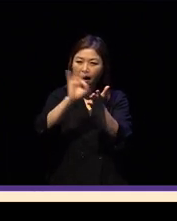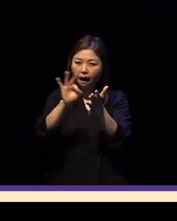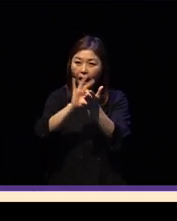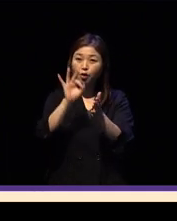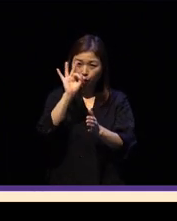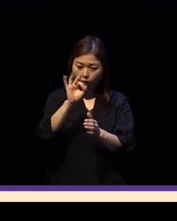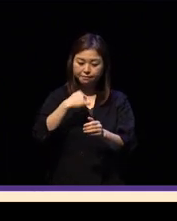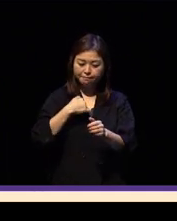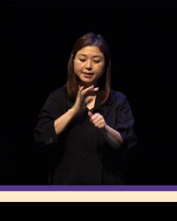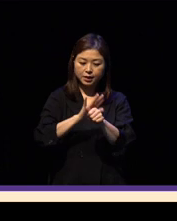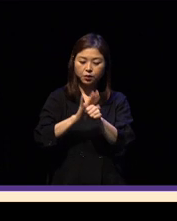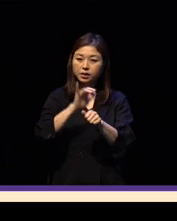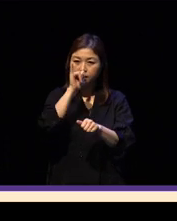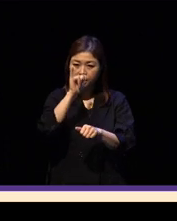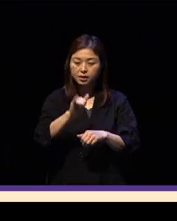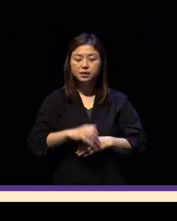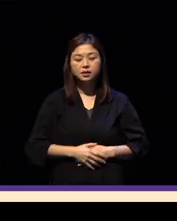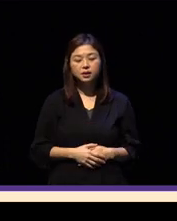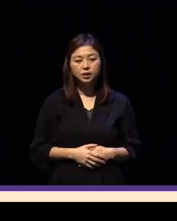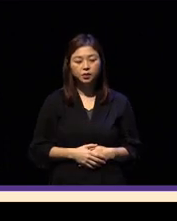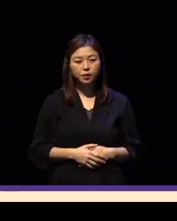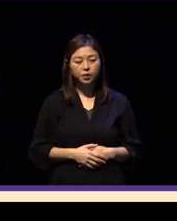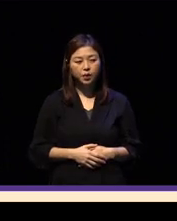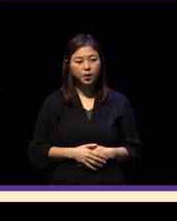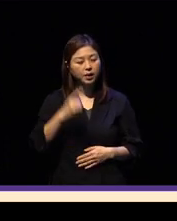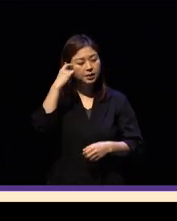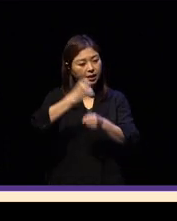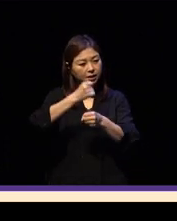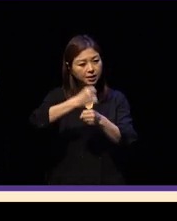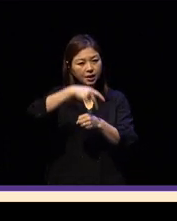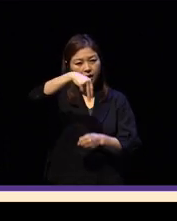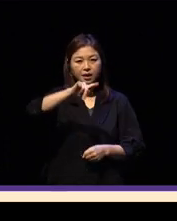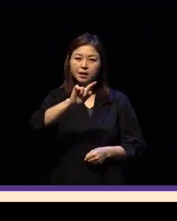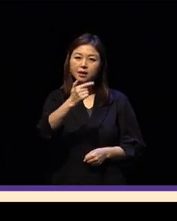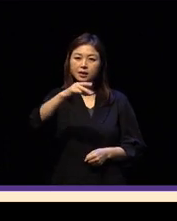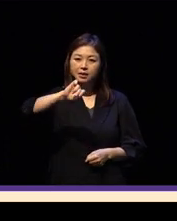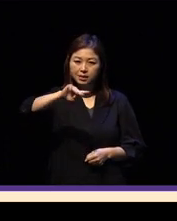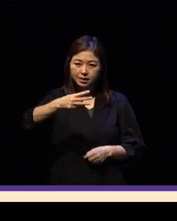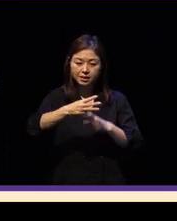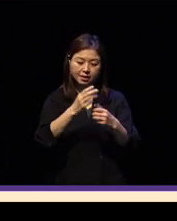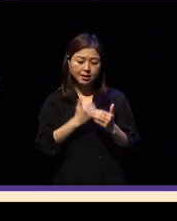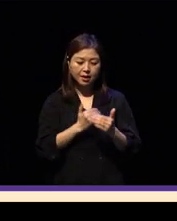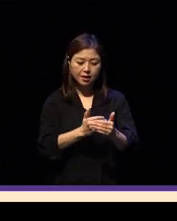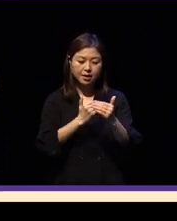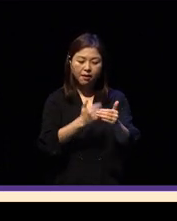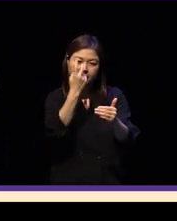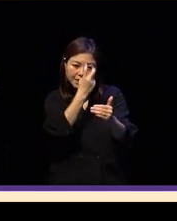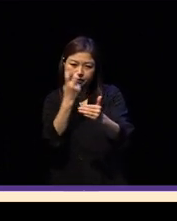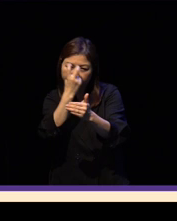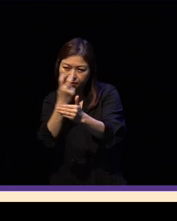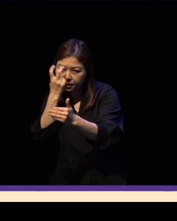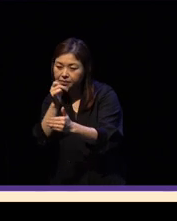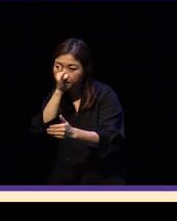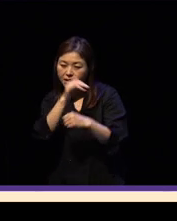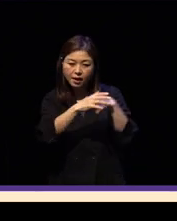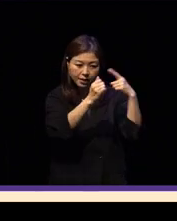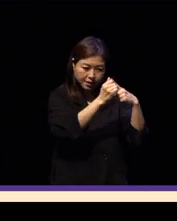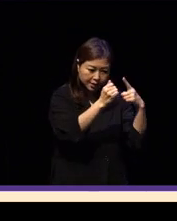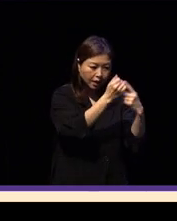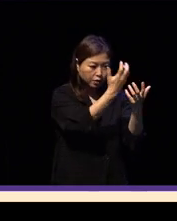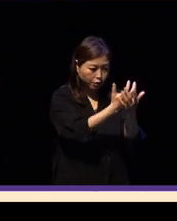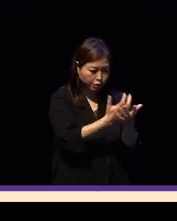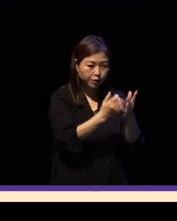있고요. 창작산실 사업들은 잘 알고 있다시피 단계별 심의의 과정들을 거치고 있습니다. 그래서 1차 서류,